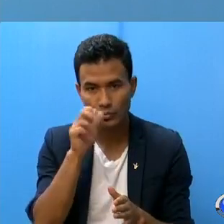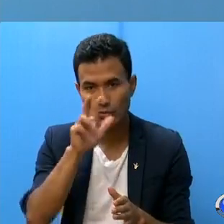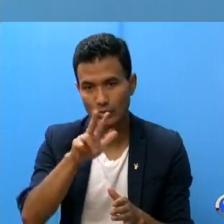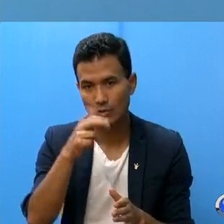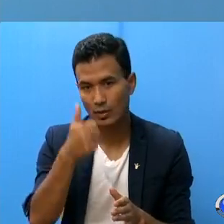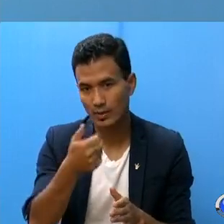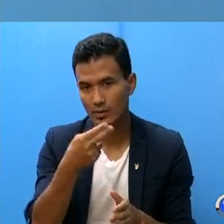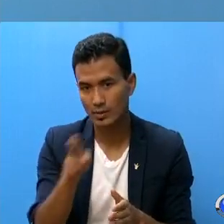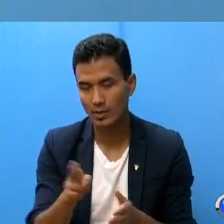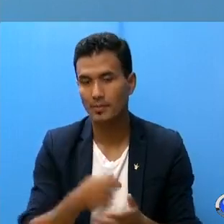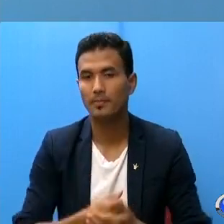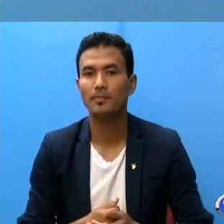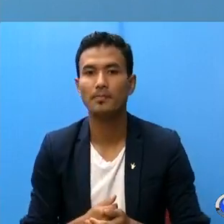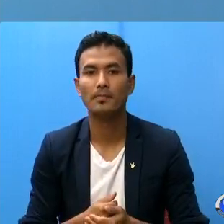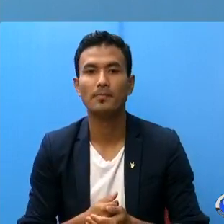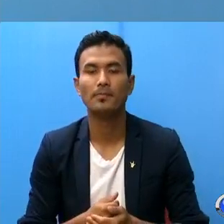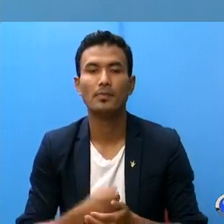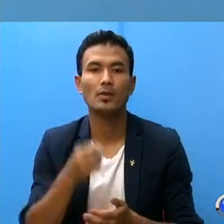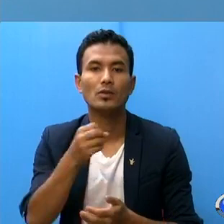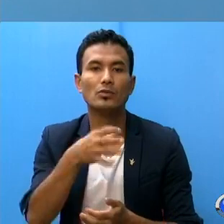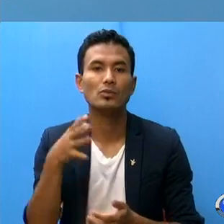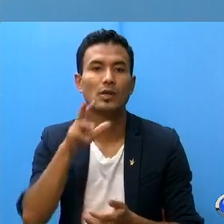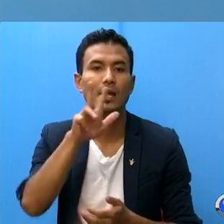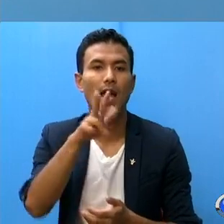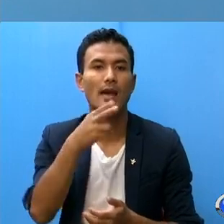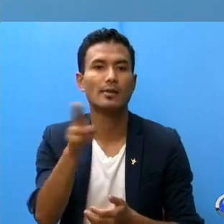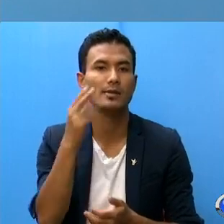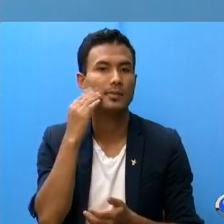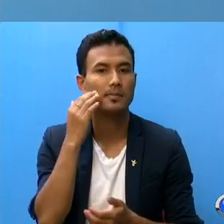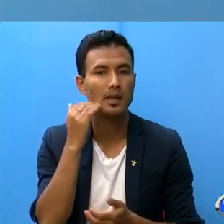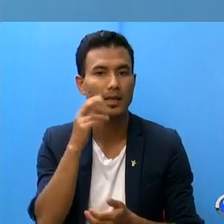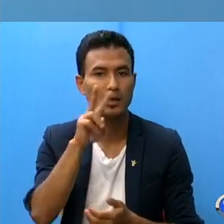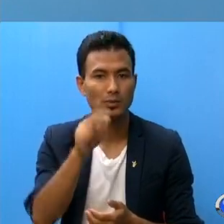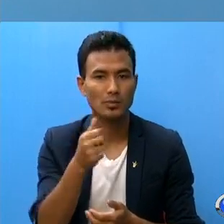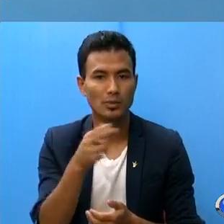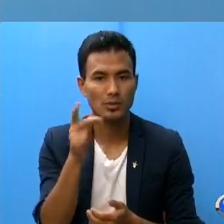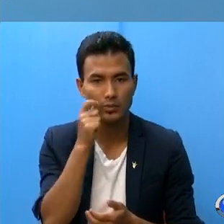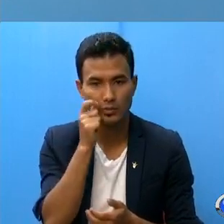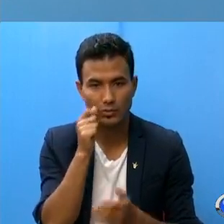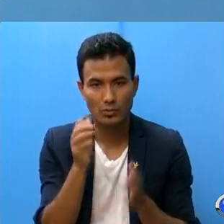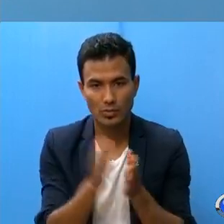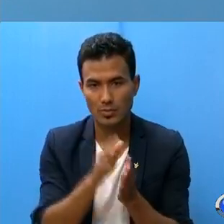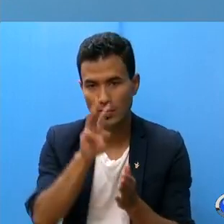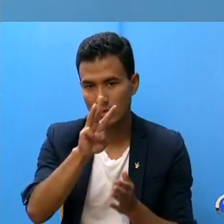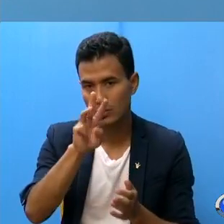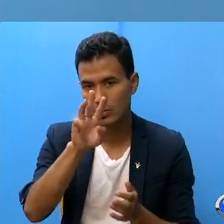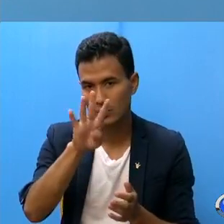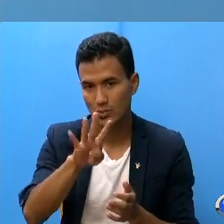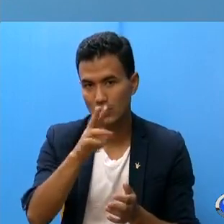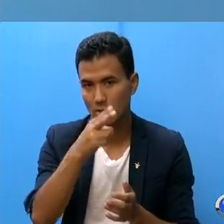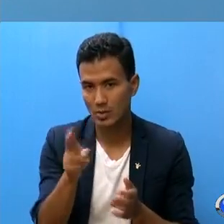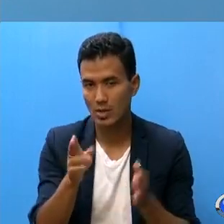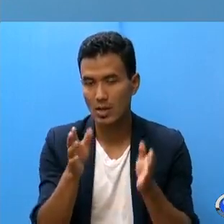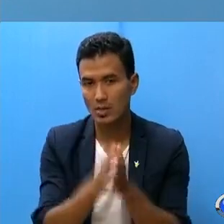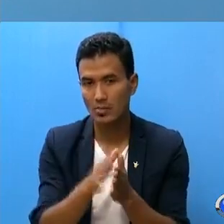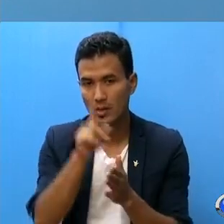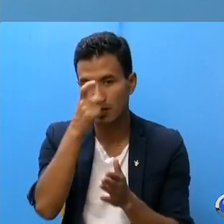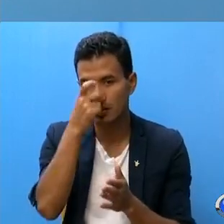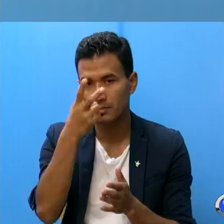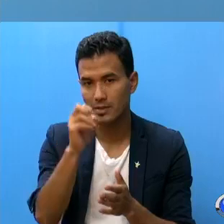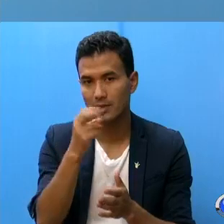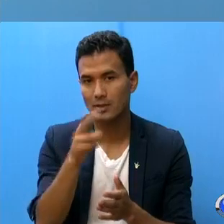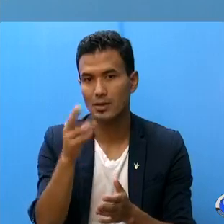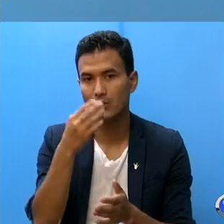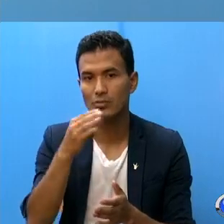86 जना शुर्खेत का 8 जना मुला 26 जना पुरुष गरी 34 जना गरी जम्मा एक से 20